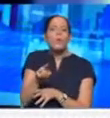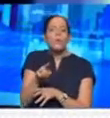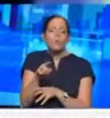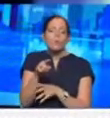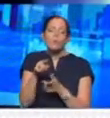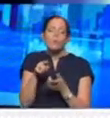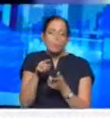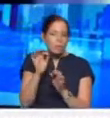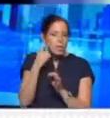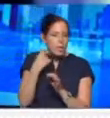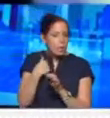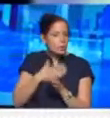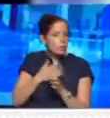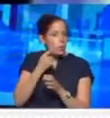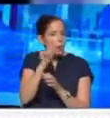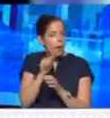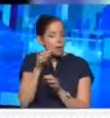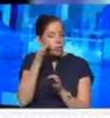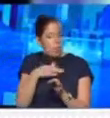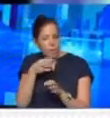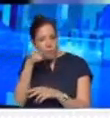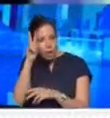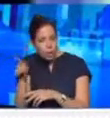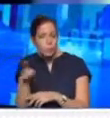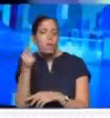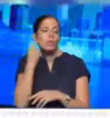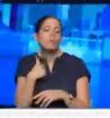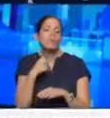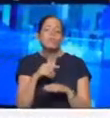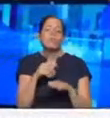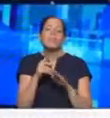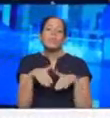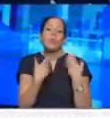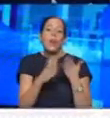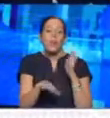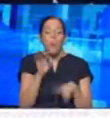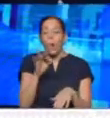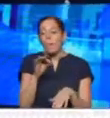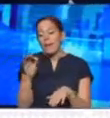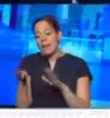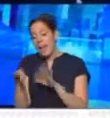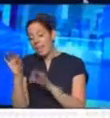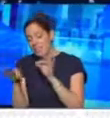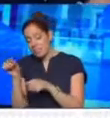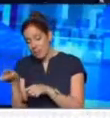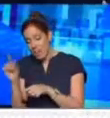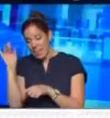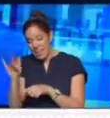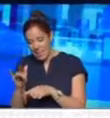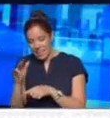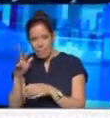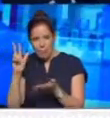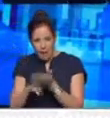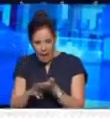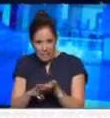לליכוד, ואני חושבת שאם ישימו לכחלון את האפשרות בין בחירות לבין להצביע, בין להצביע נגד בגץ, מה